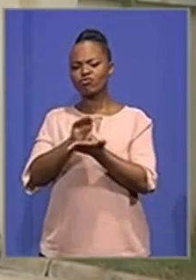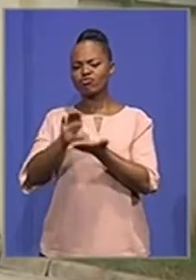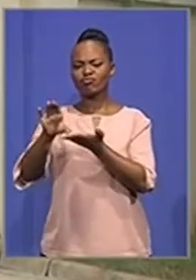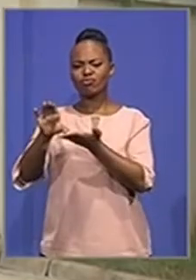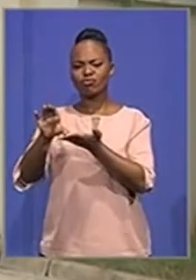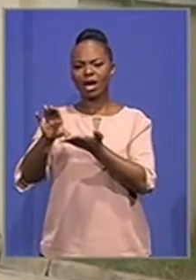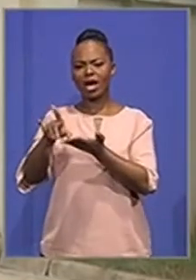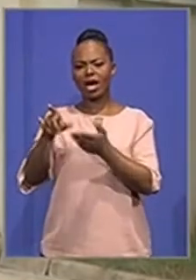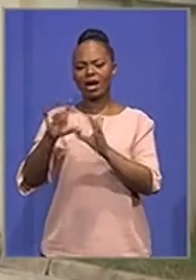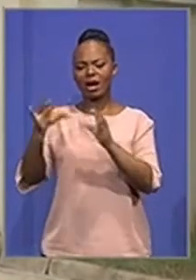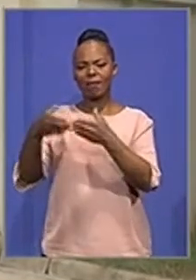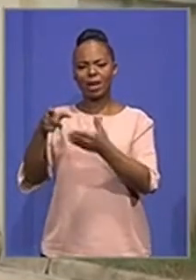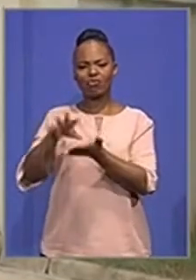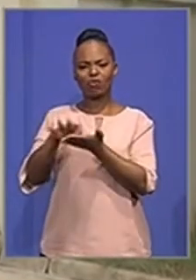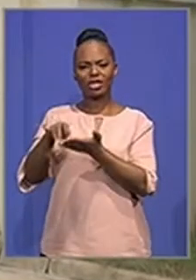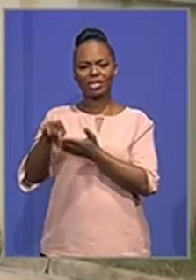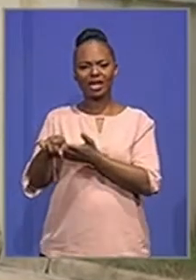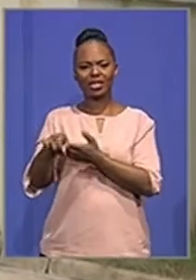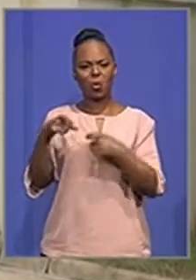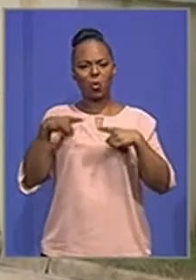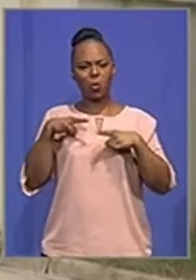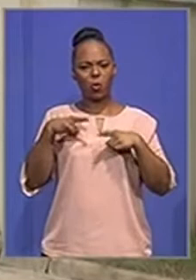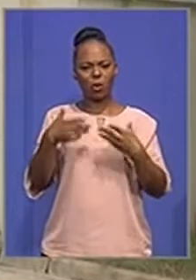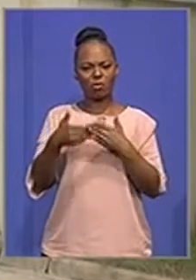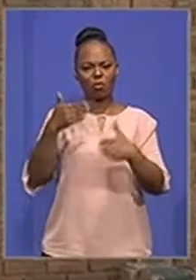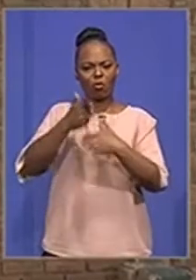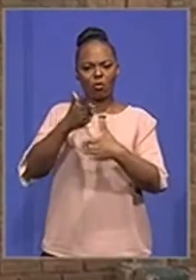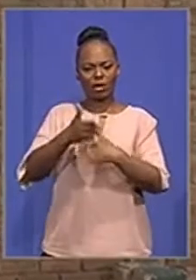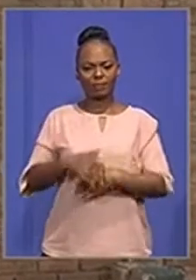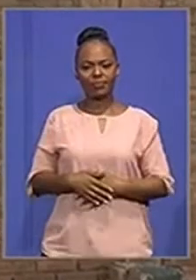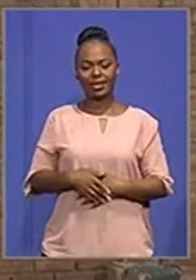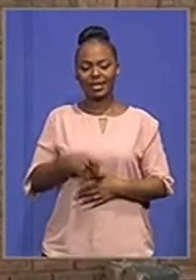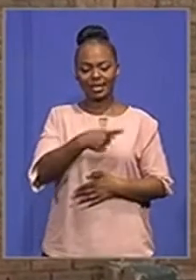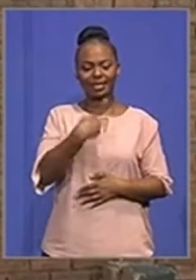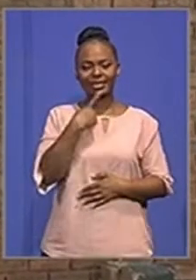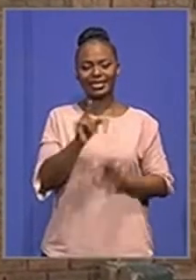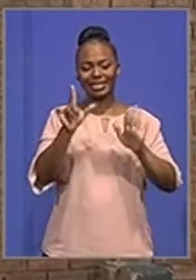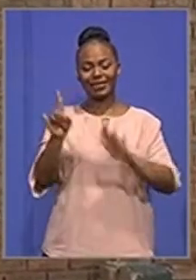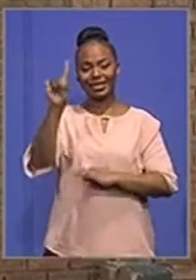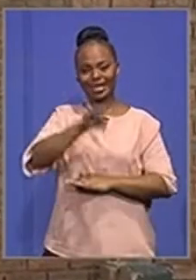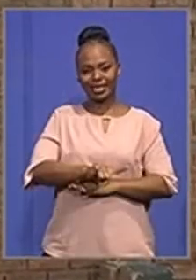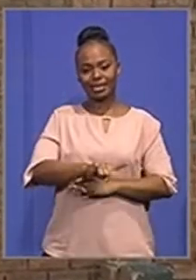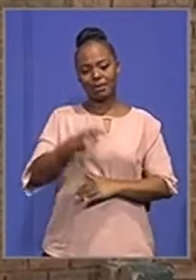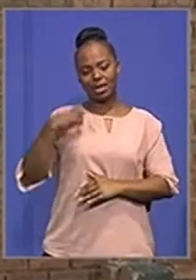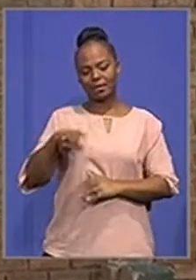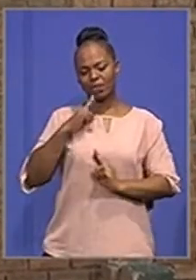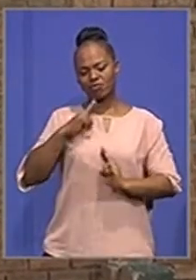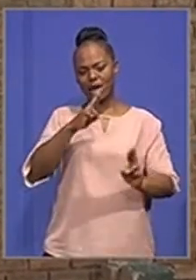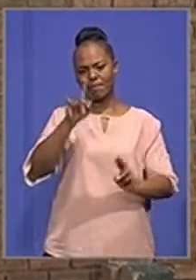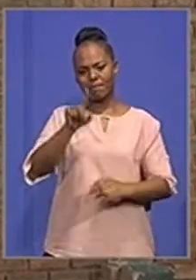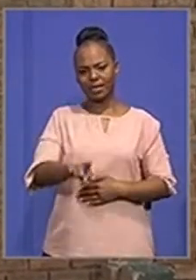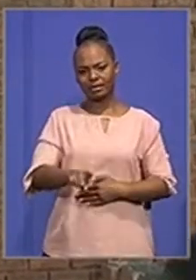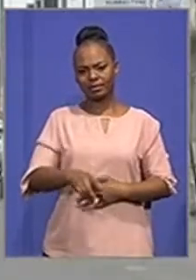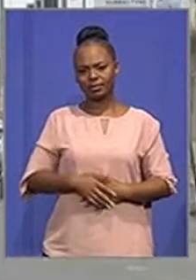Kuruta maha chwaile are. Banete ma sepala malazi ali supa. Kwa araba la litatofato tsenu. Satiriso e soka menya